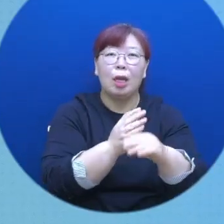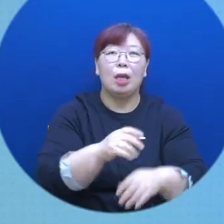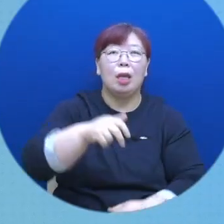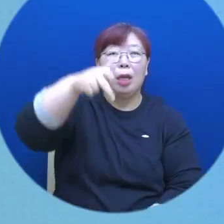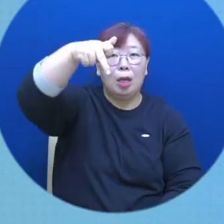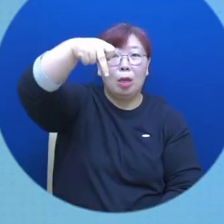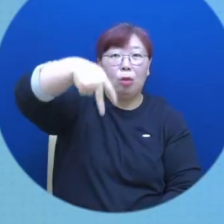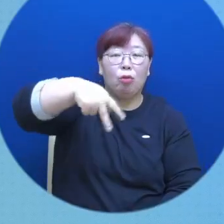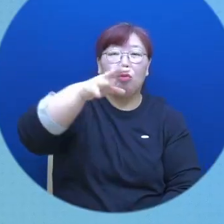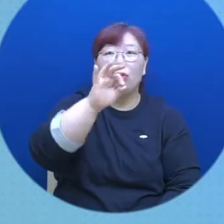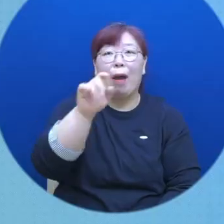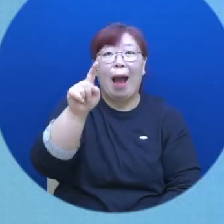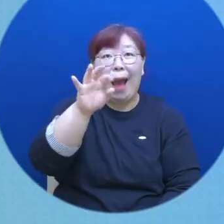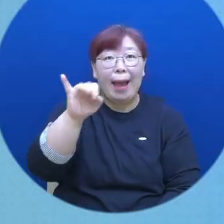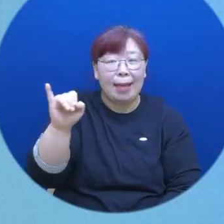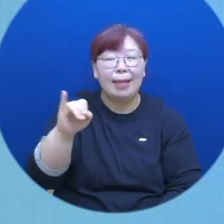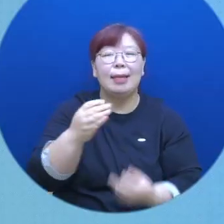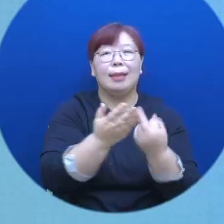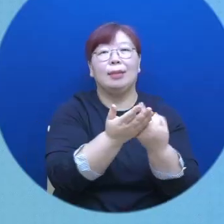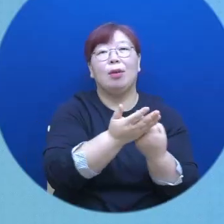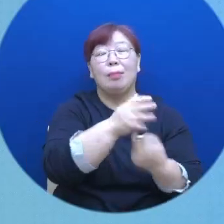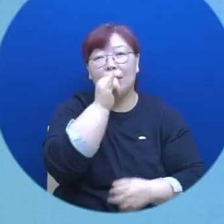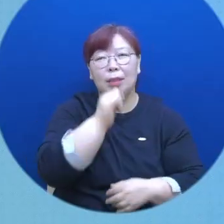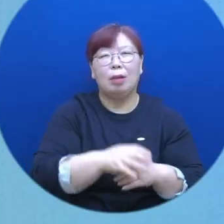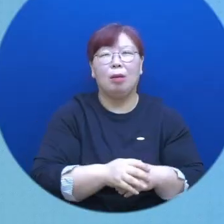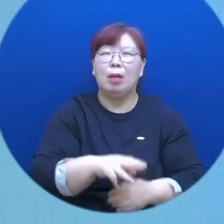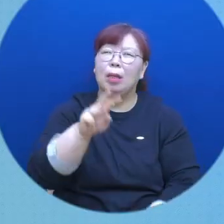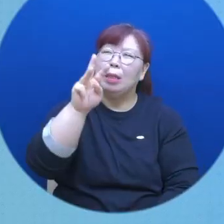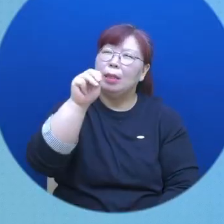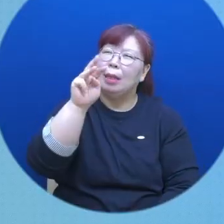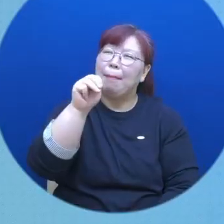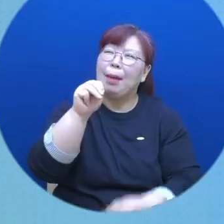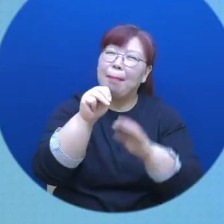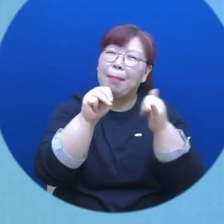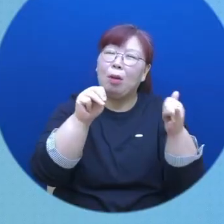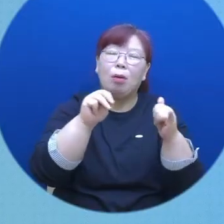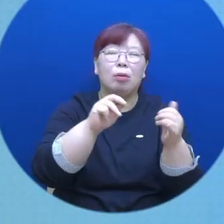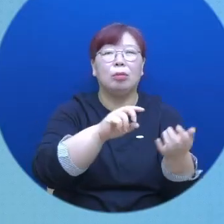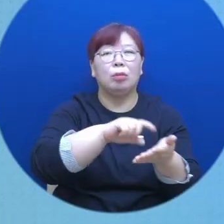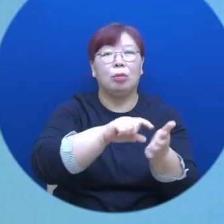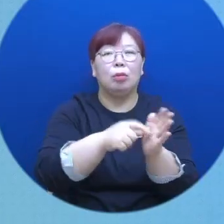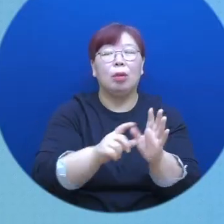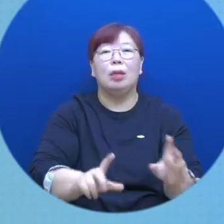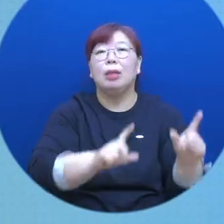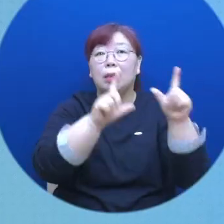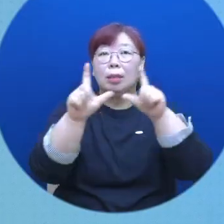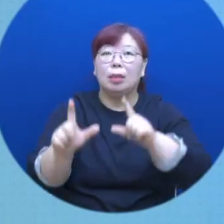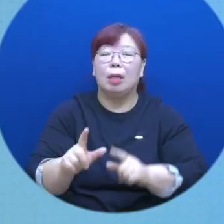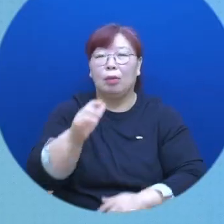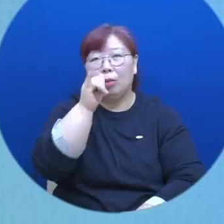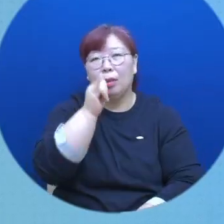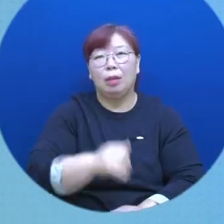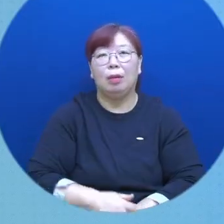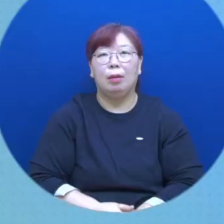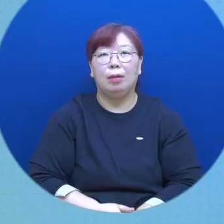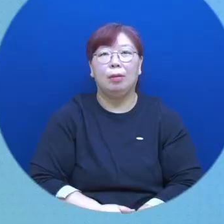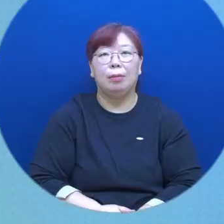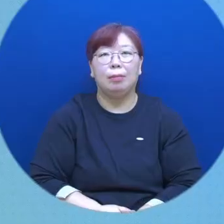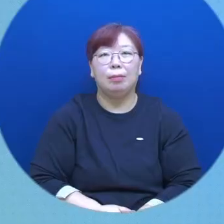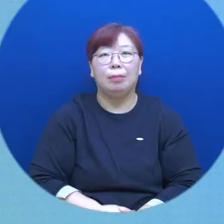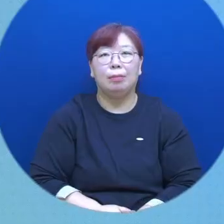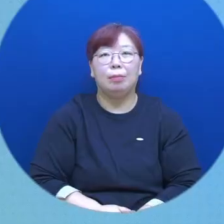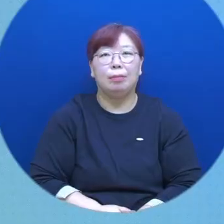QI라고 하는 섬이 있습니다. 3만여 명이 삽니다. 그 3만여 명의